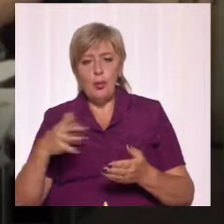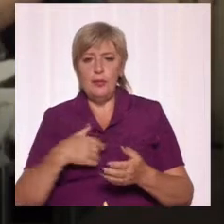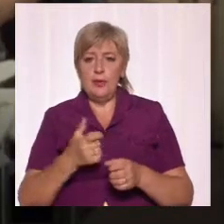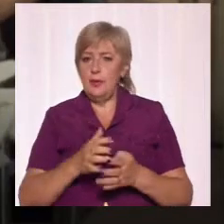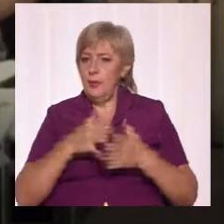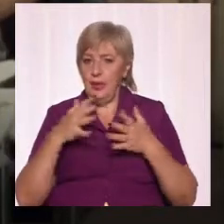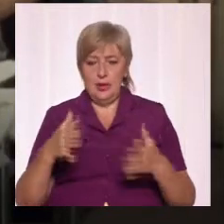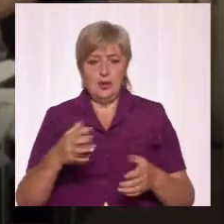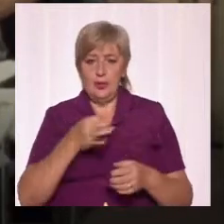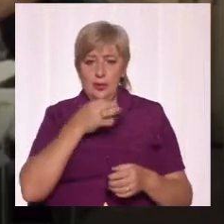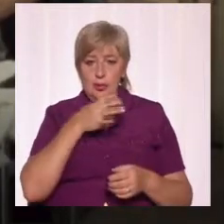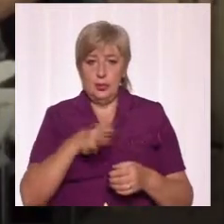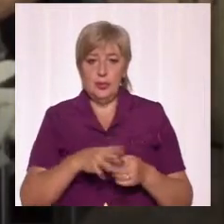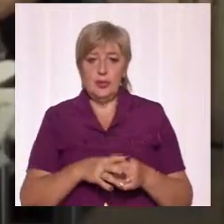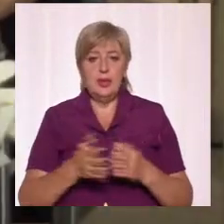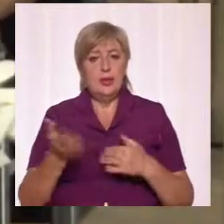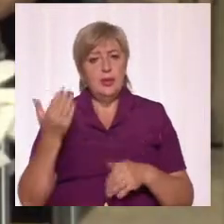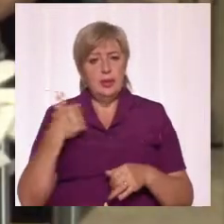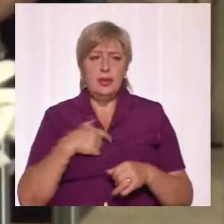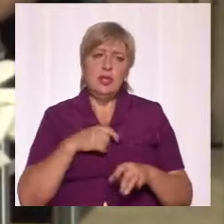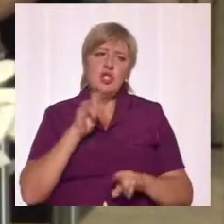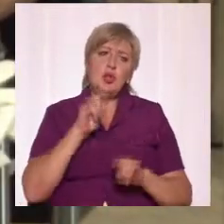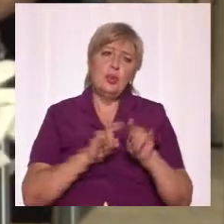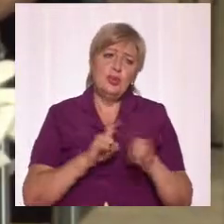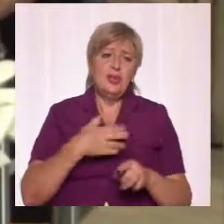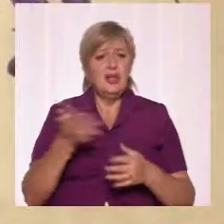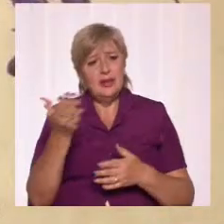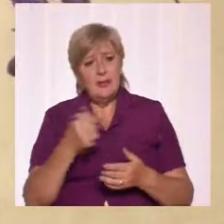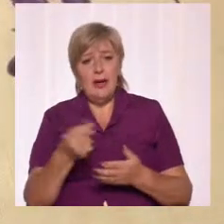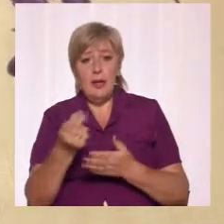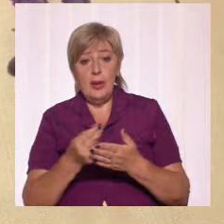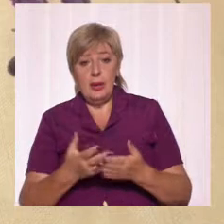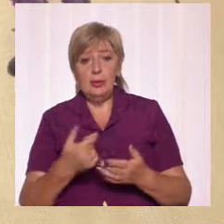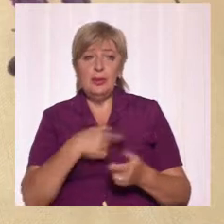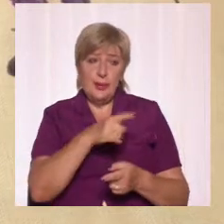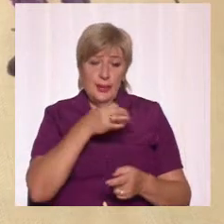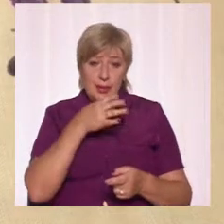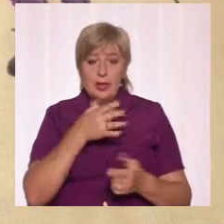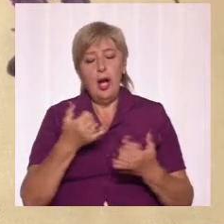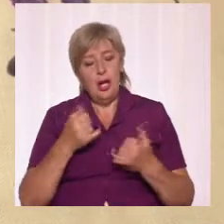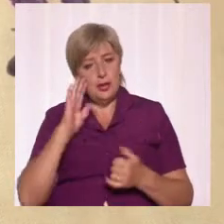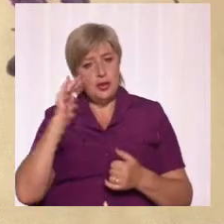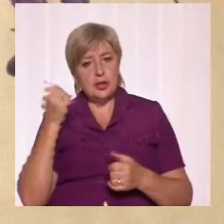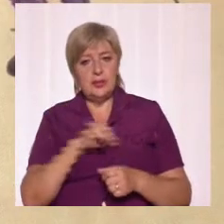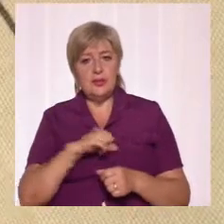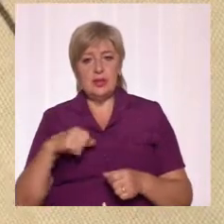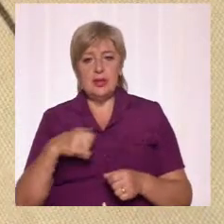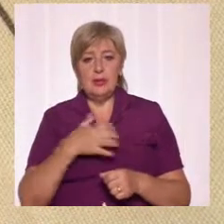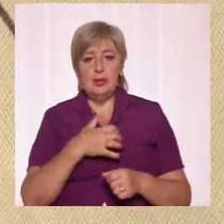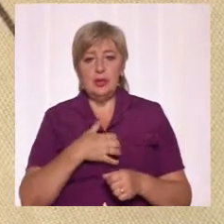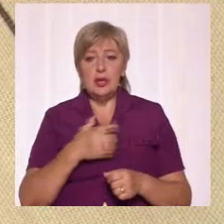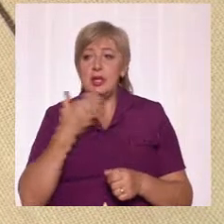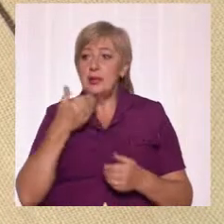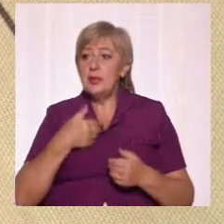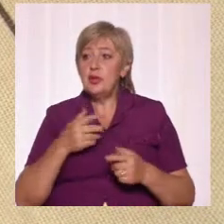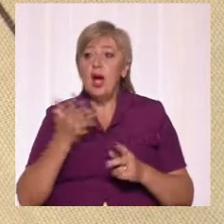перші рази потрібно було його вмовляти. Костя, давай, малюй, тобі сподобається. А зараз вже він сам хоче. Запитує завжди, коли ми будемо